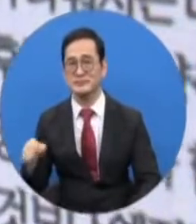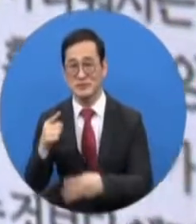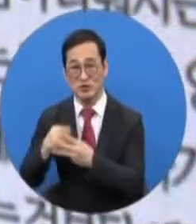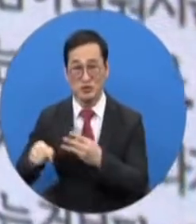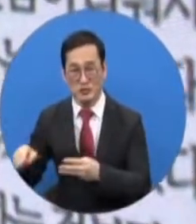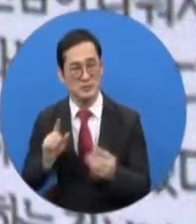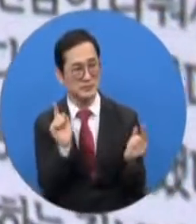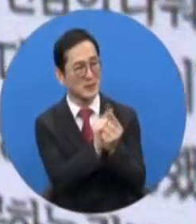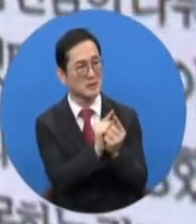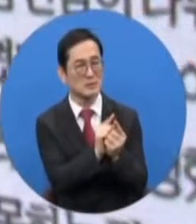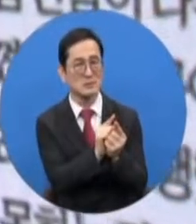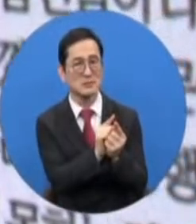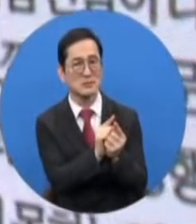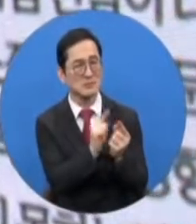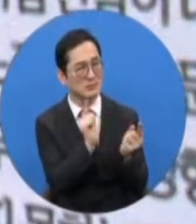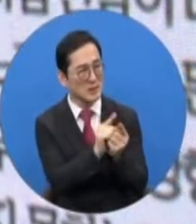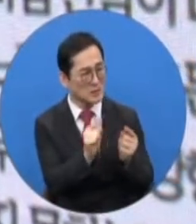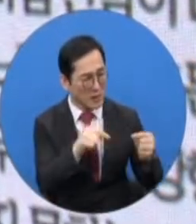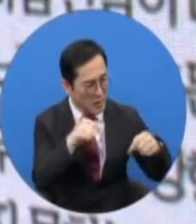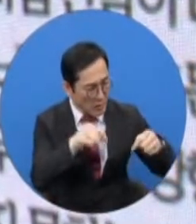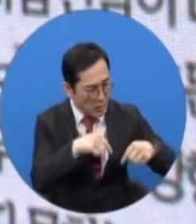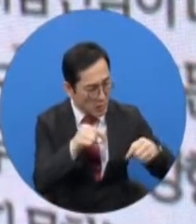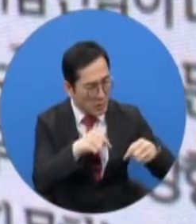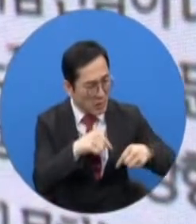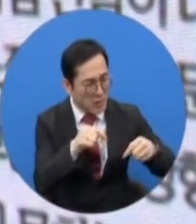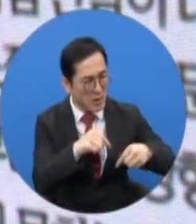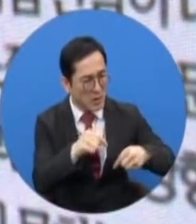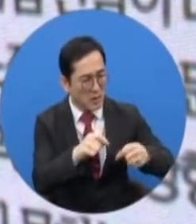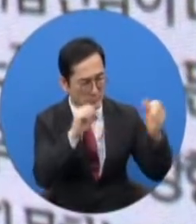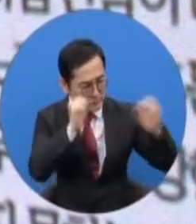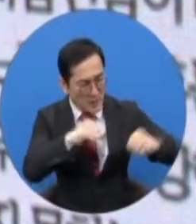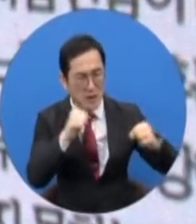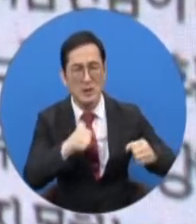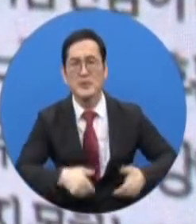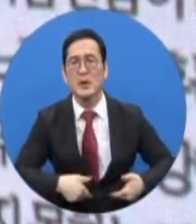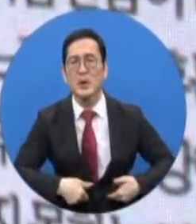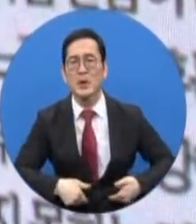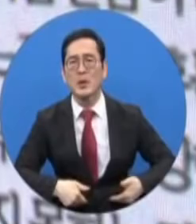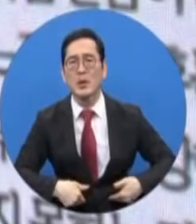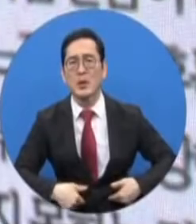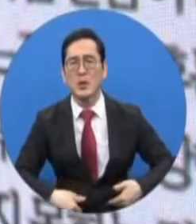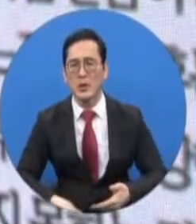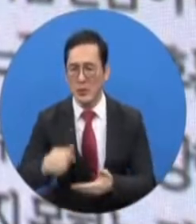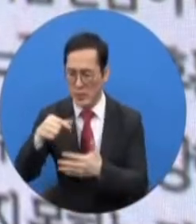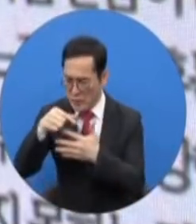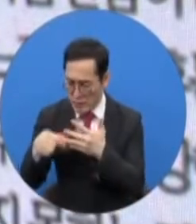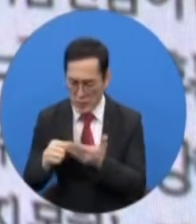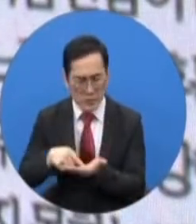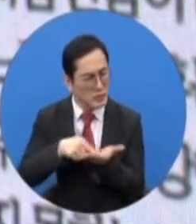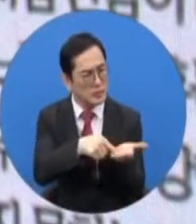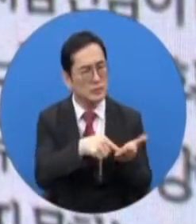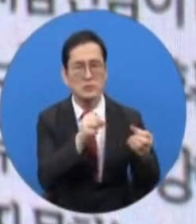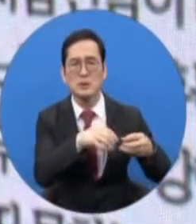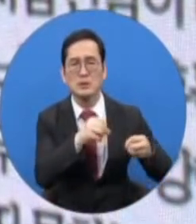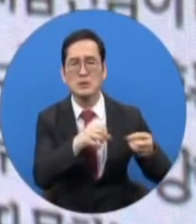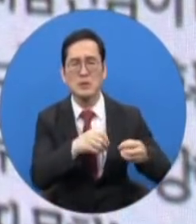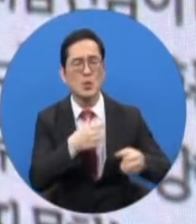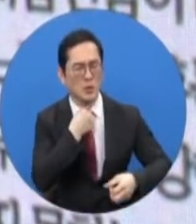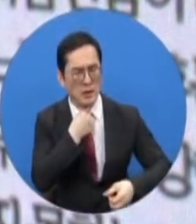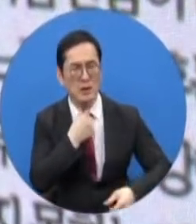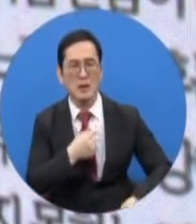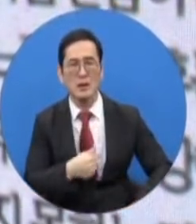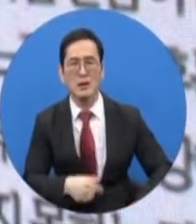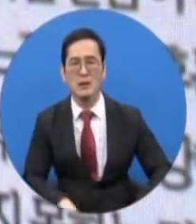성과 없이 뭐하러 만나냐 의제를 갖고 논의하는 회담이어야 한다라는 스탠스였던 것 같습니다. 잠시 후에 이